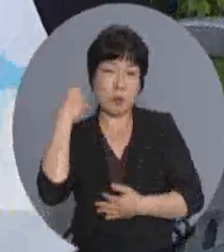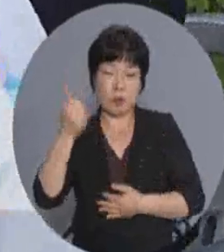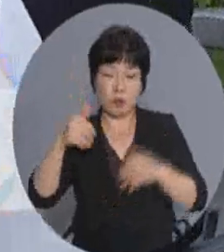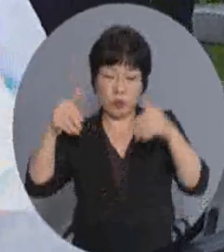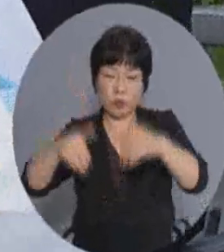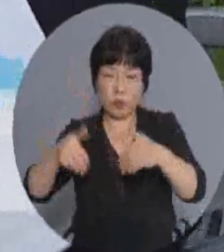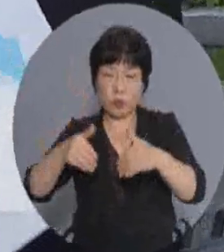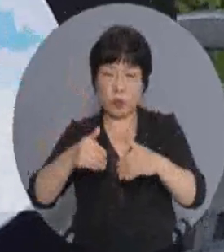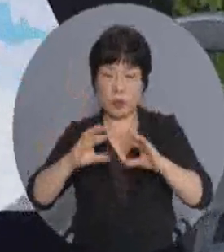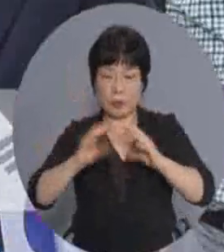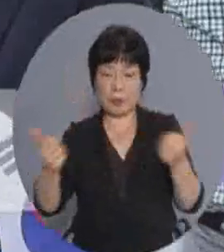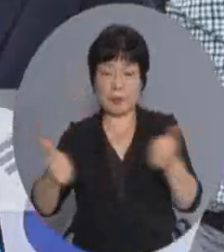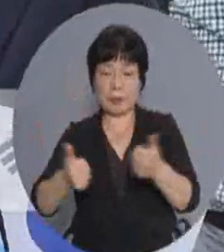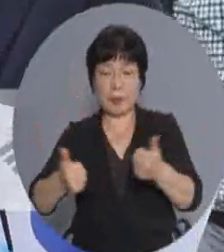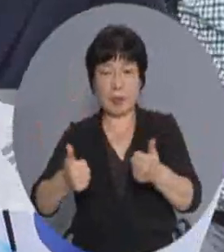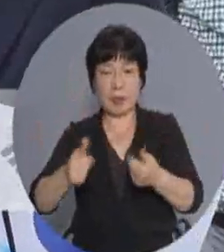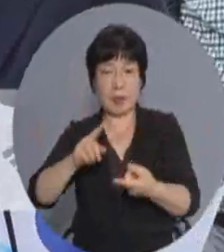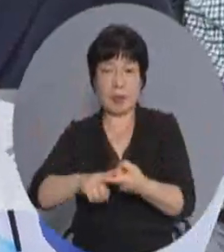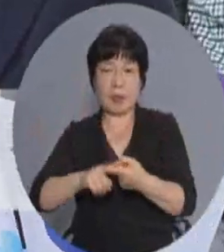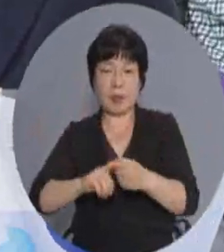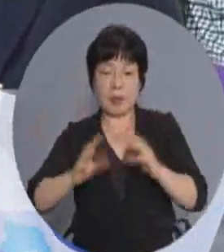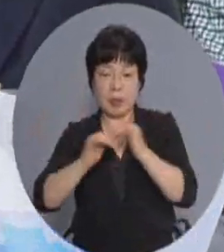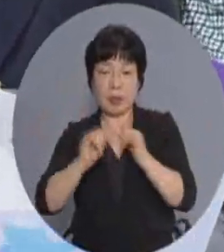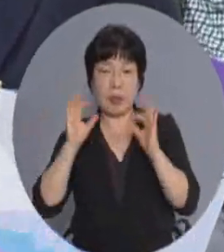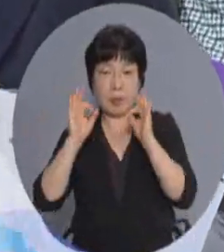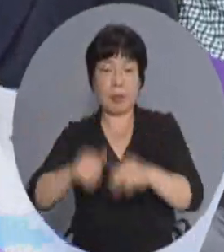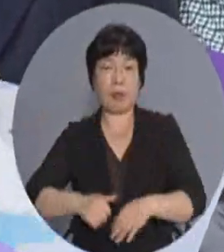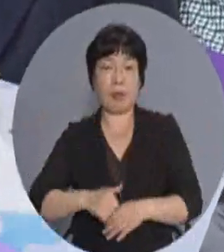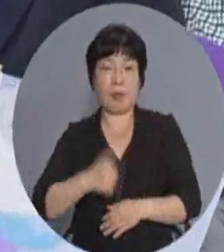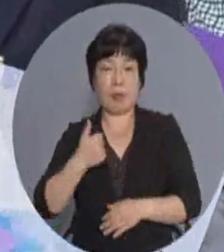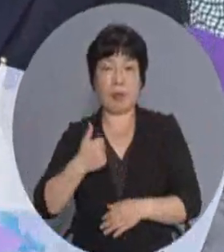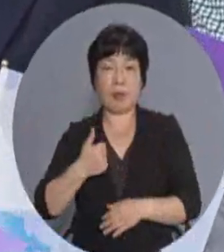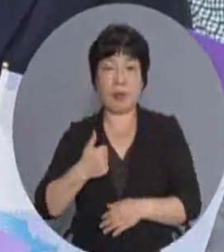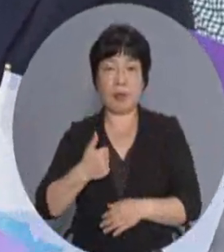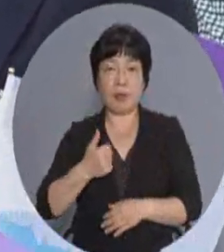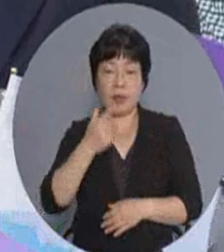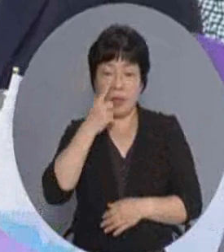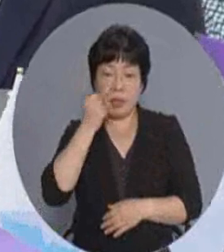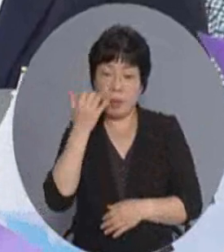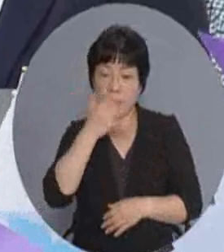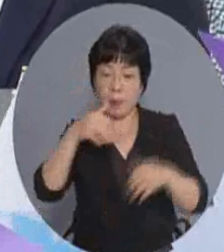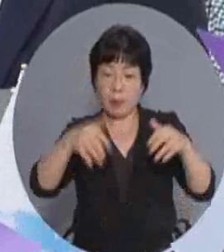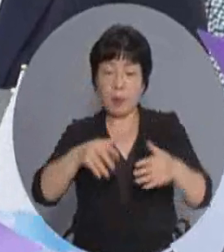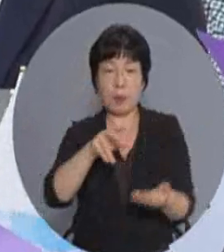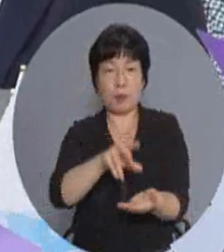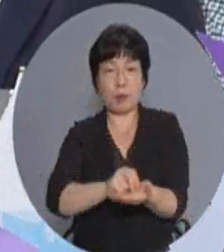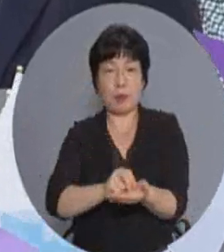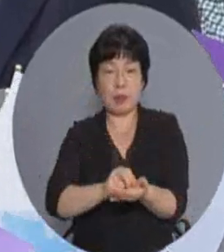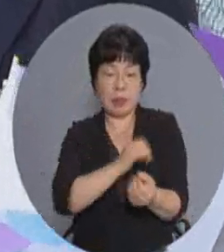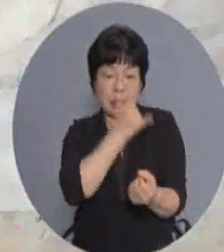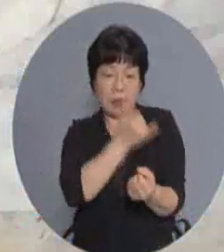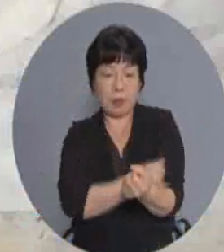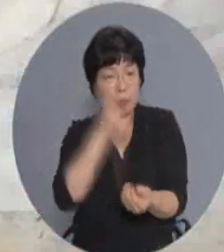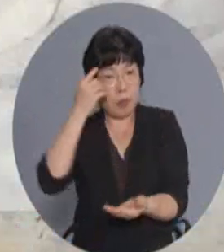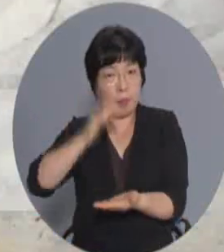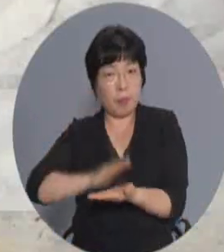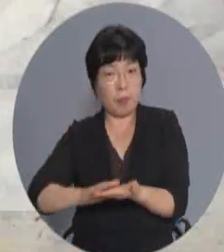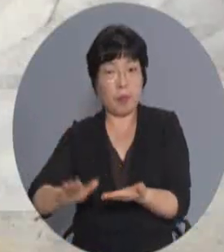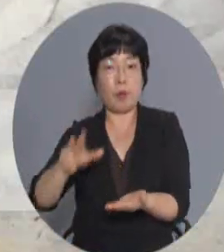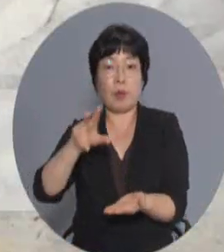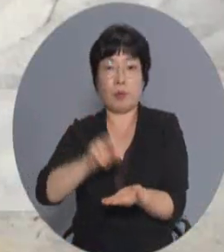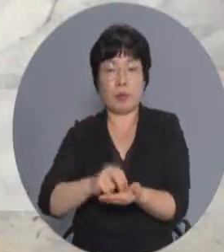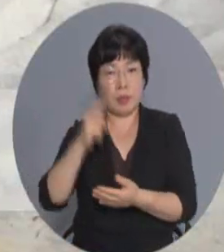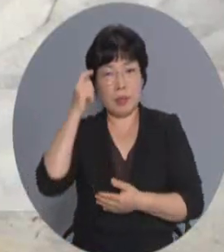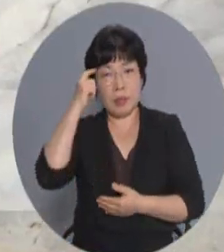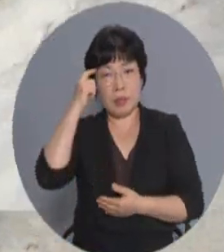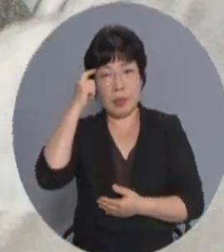외교가 국민적 공분을 사고 있다며 이같이 밝혔습니다 또 일본군 위안부 문제는 인권과 평화의 문제로 인식해야